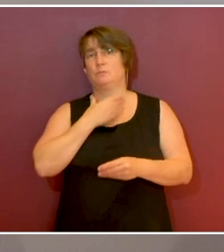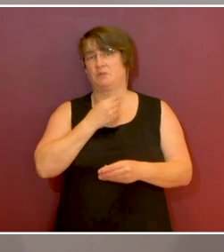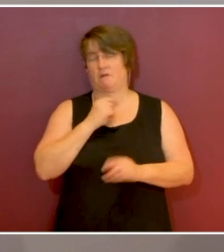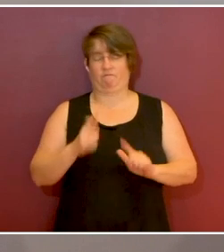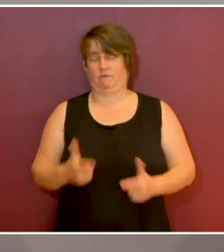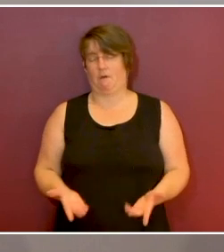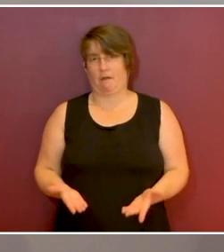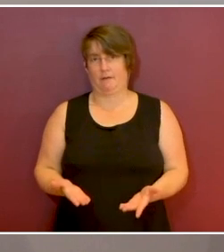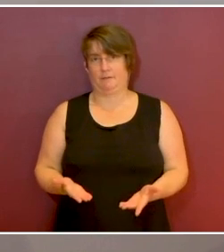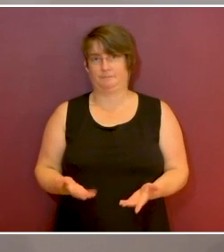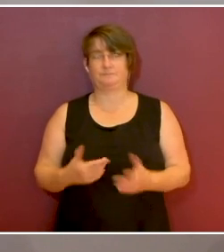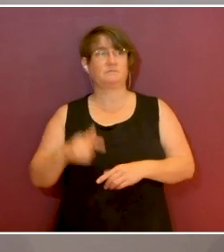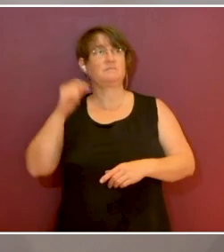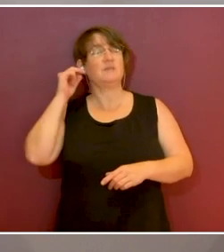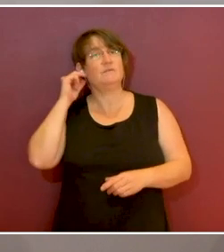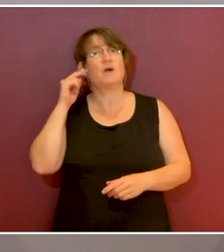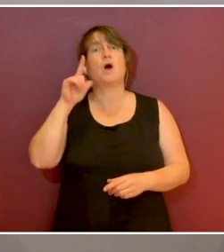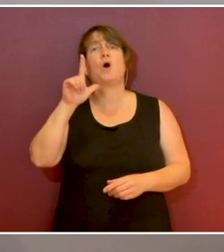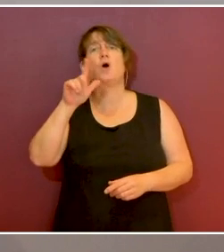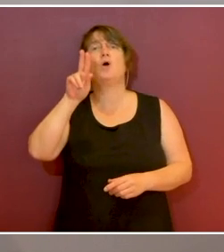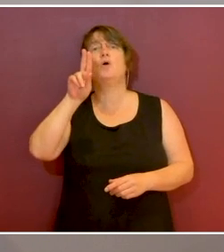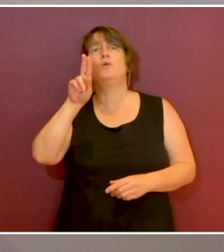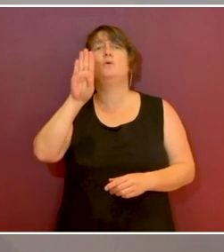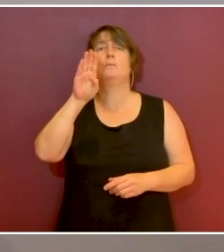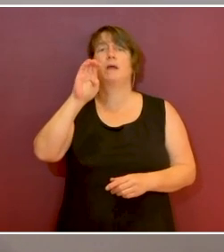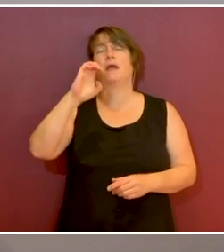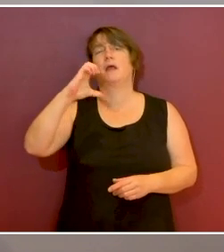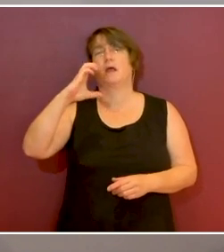Dann wäre jetzt Frau Löbbecke von der dpa an der Reihe. Ihre Frage bitte.